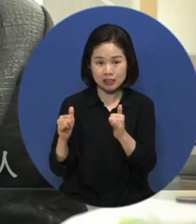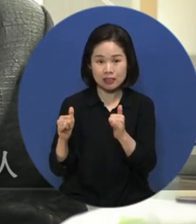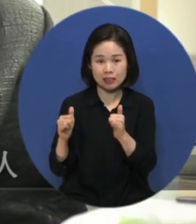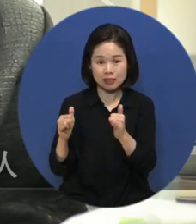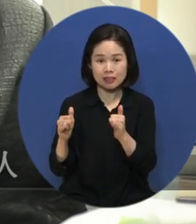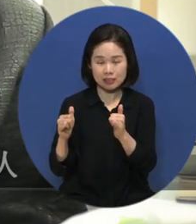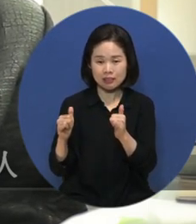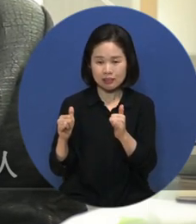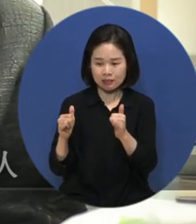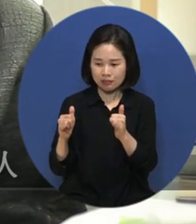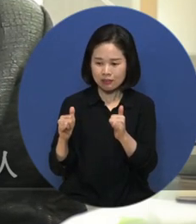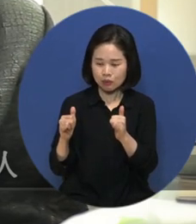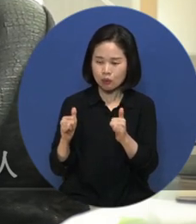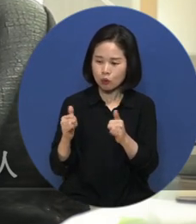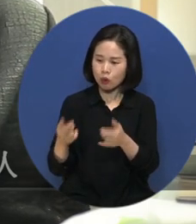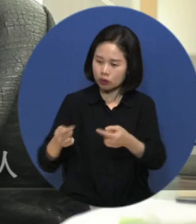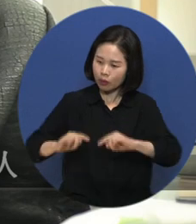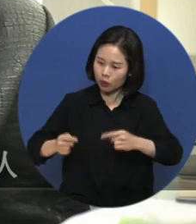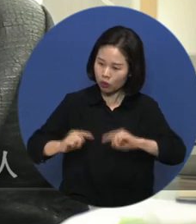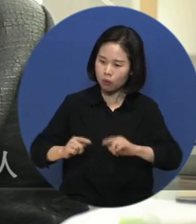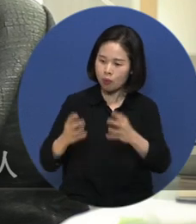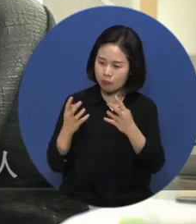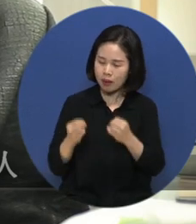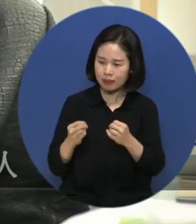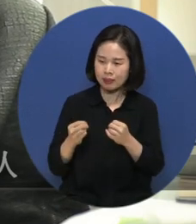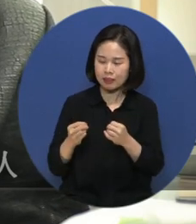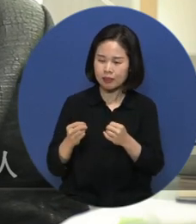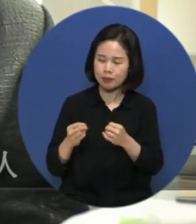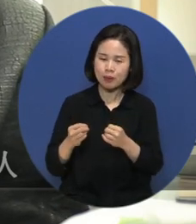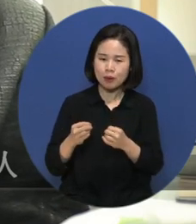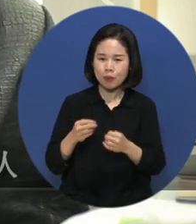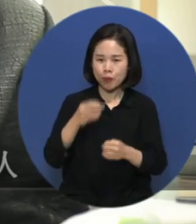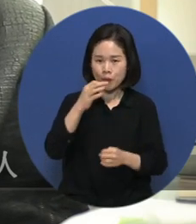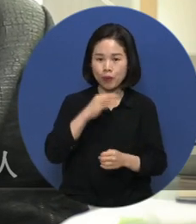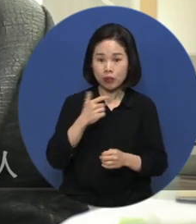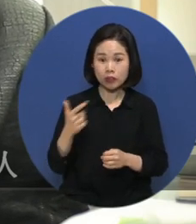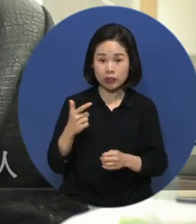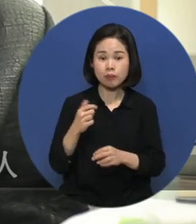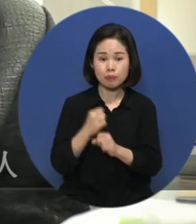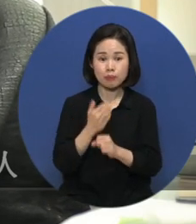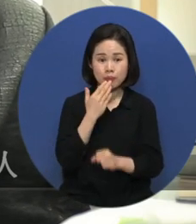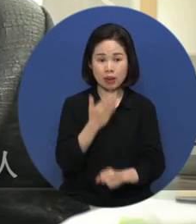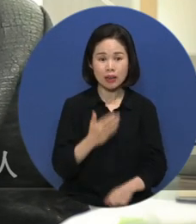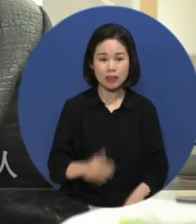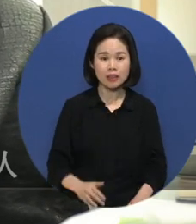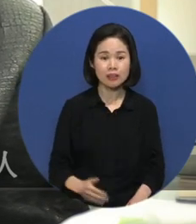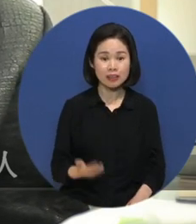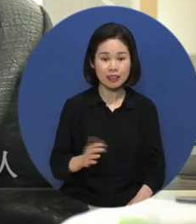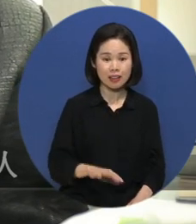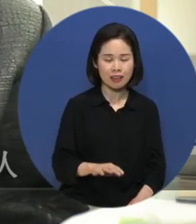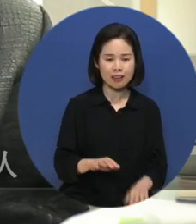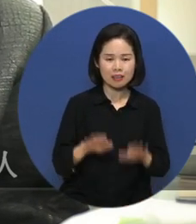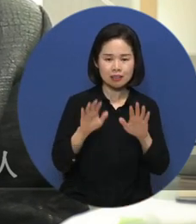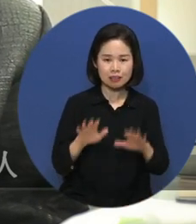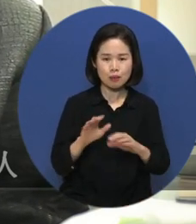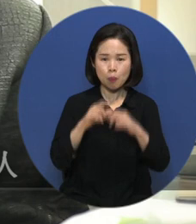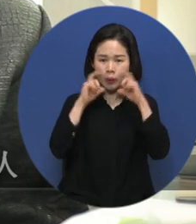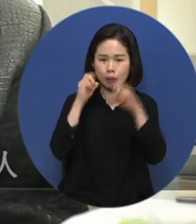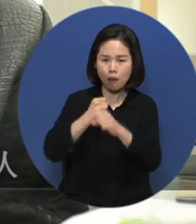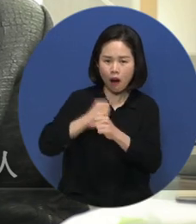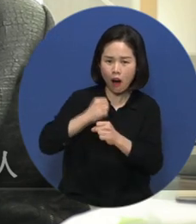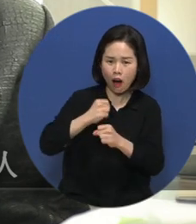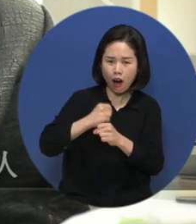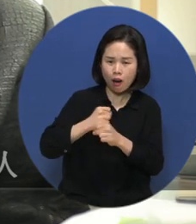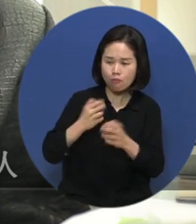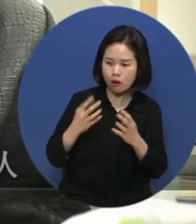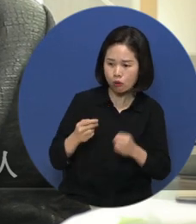효과가 있게 되겠죠. 그러나 사실 이제 이러한 때에 사람들은 우리가 막 돈을 많이 버는 걸로 생각을 하고